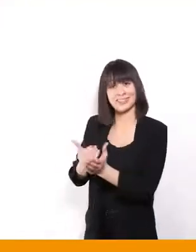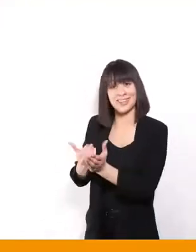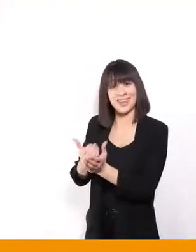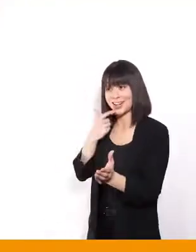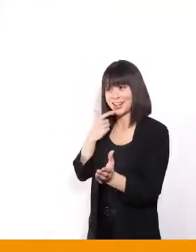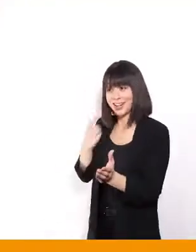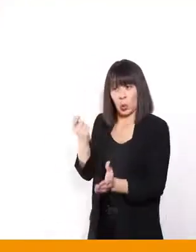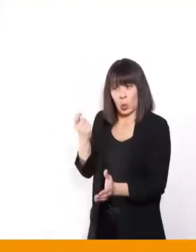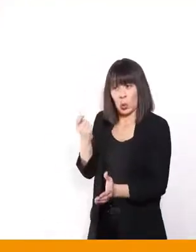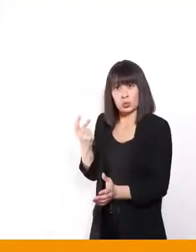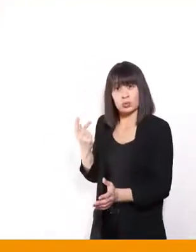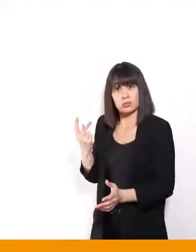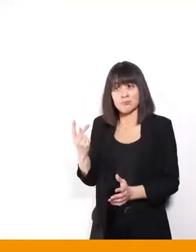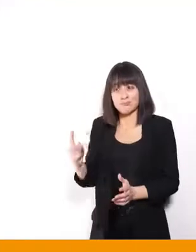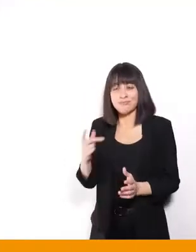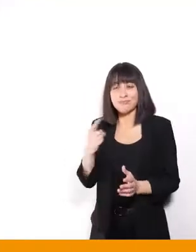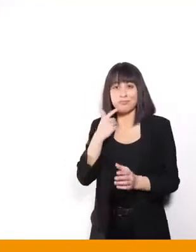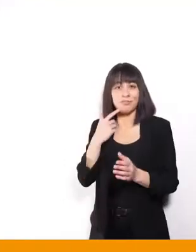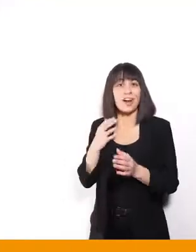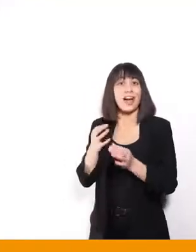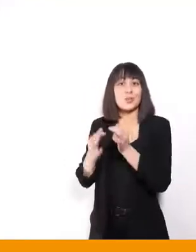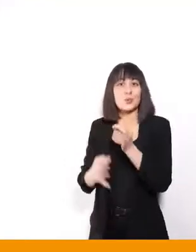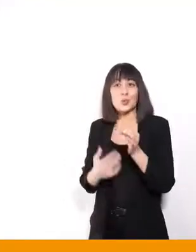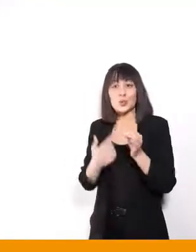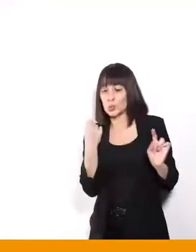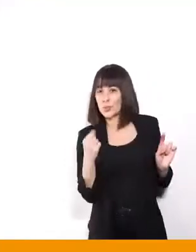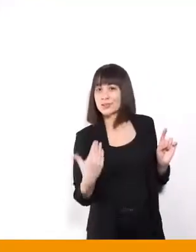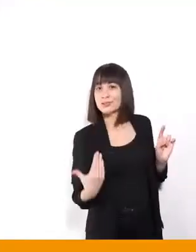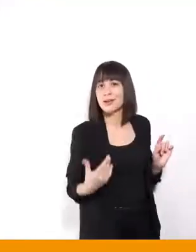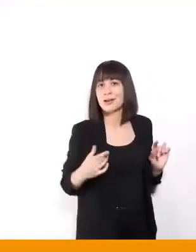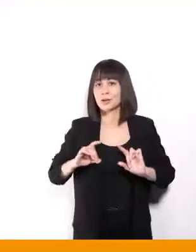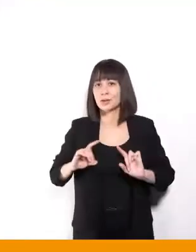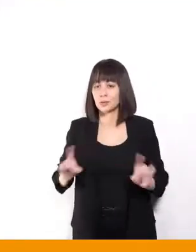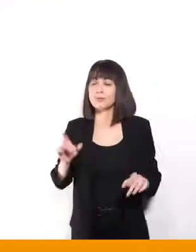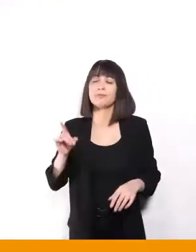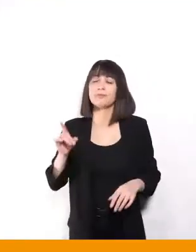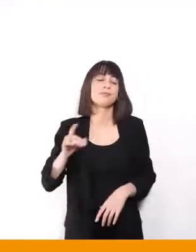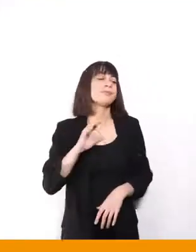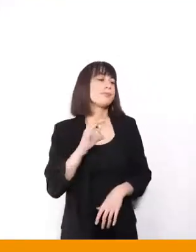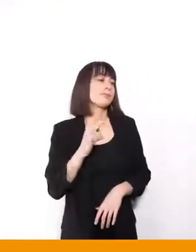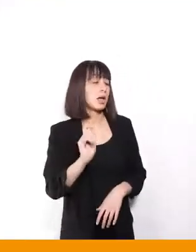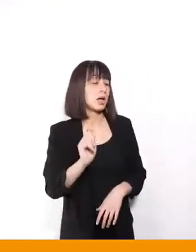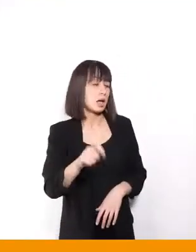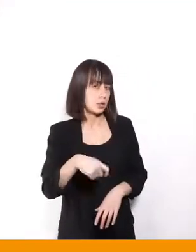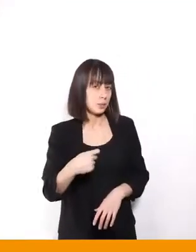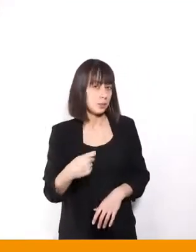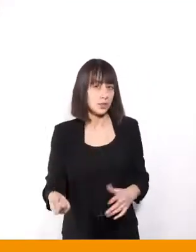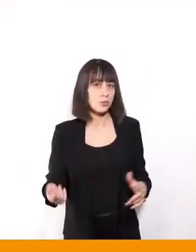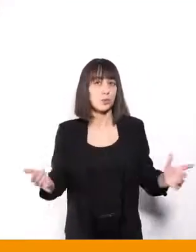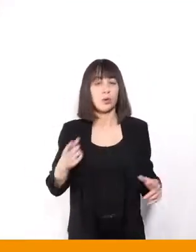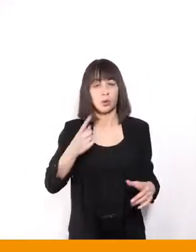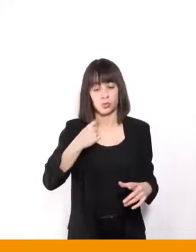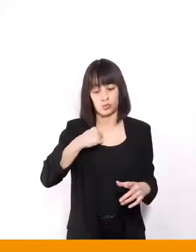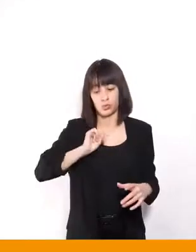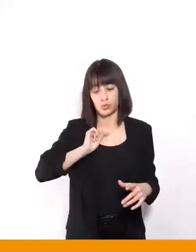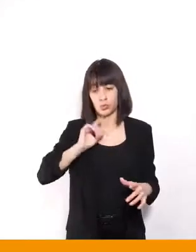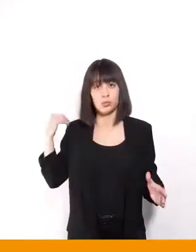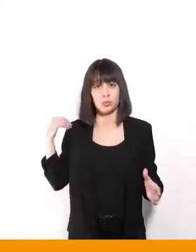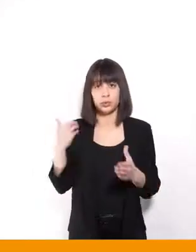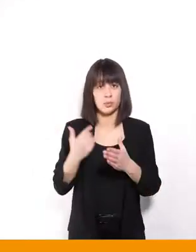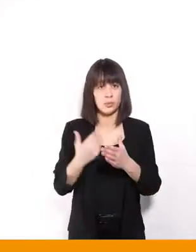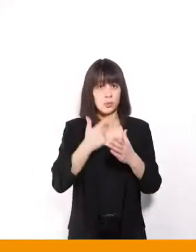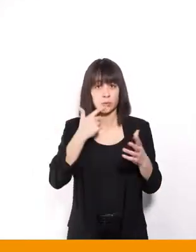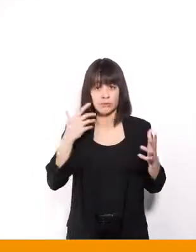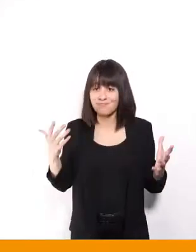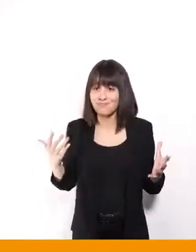Non. Alors, effectivement, bon, évidemment, vous le savez, nous avons soutenu parce que c'est